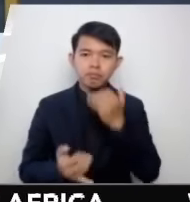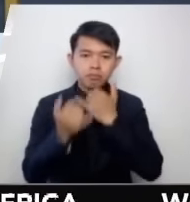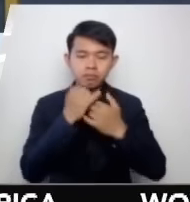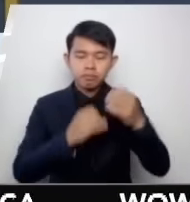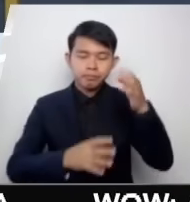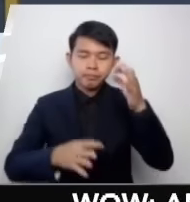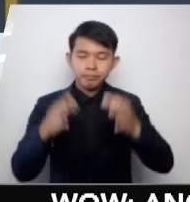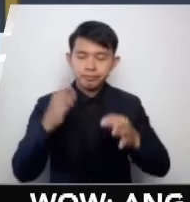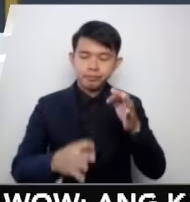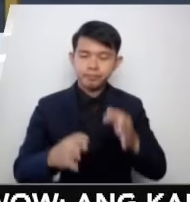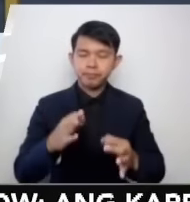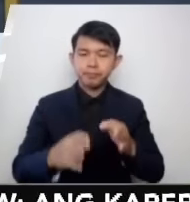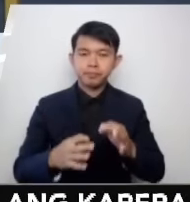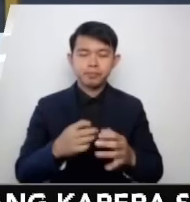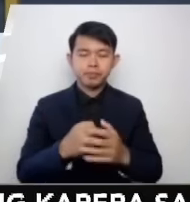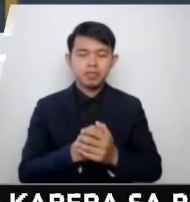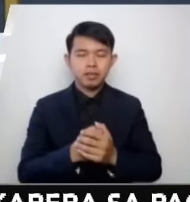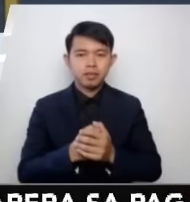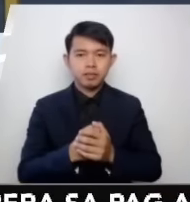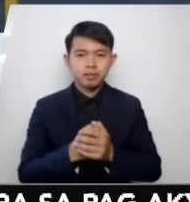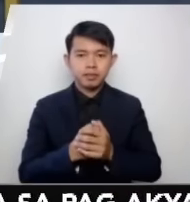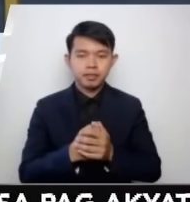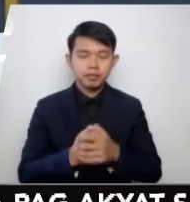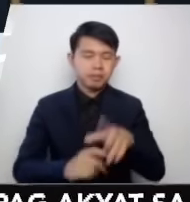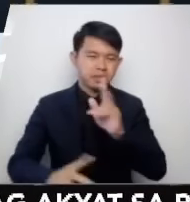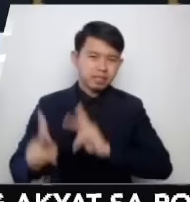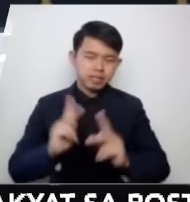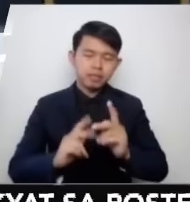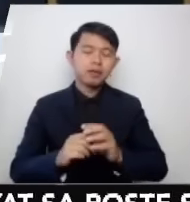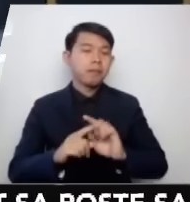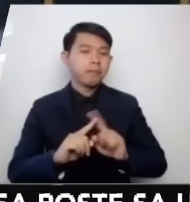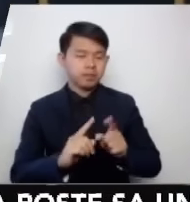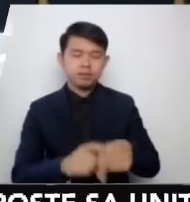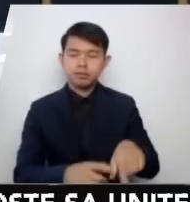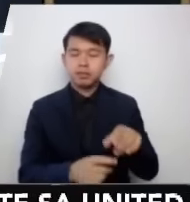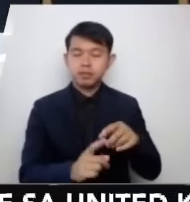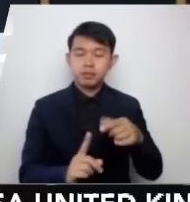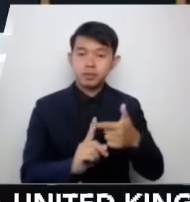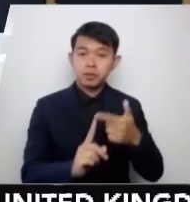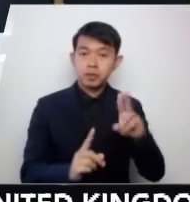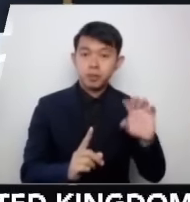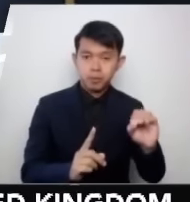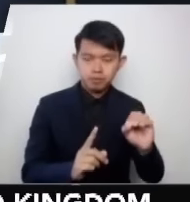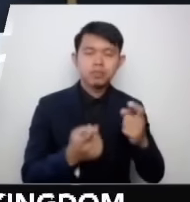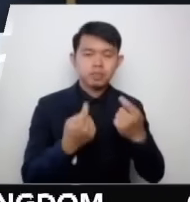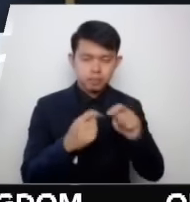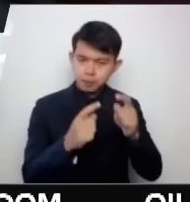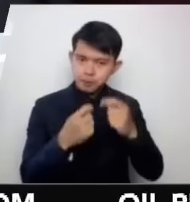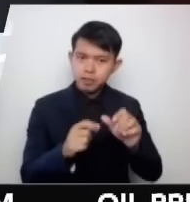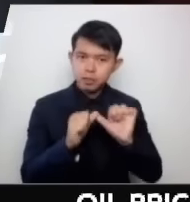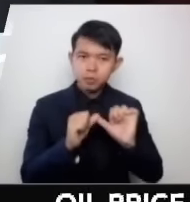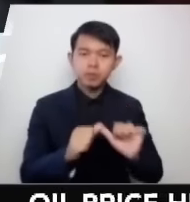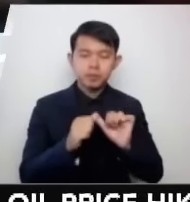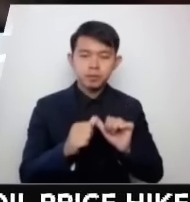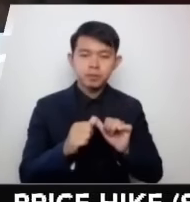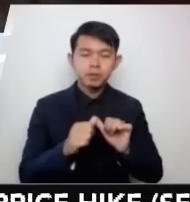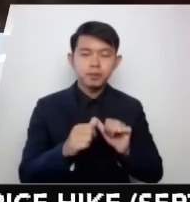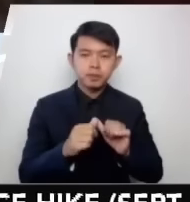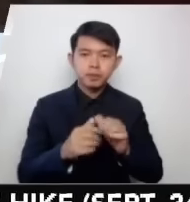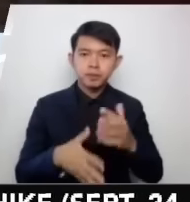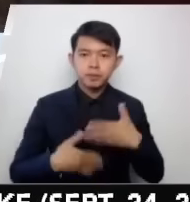naging masaya. Pero despite that, we know that she's fighting. Maghahain ng kampo ni Guo ng petition for bail ngayong Linggo para sa